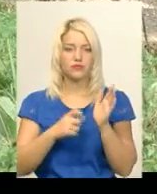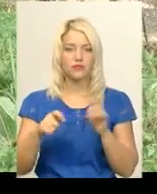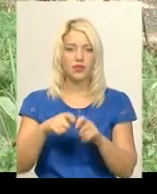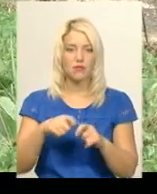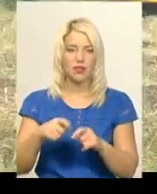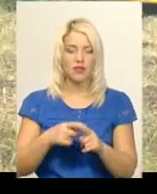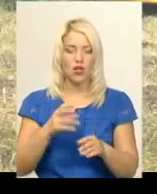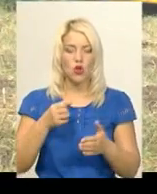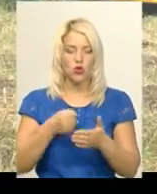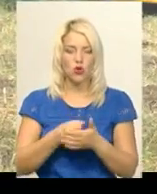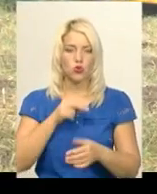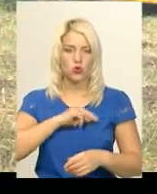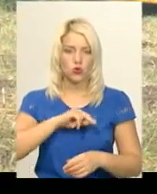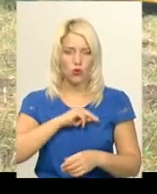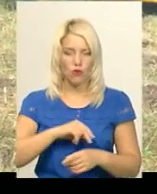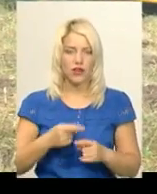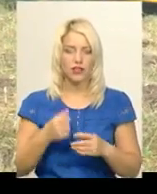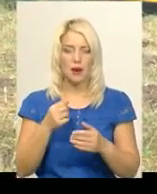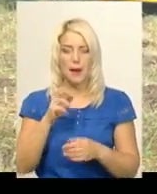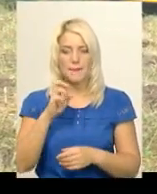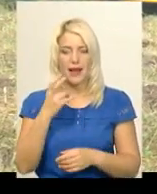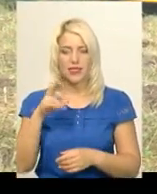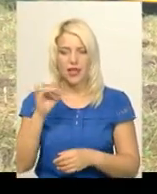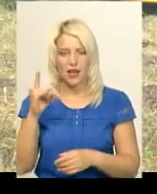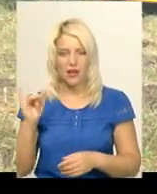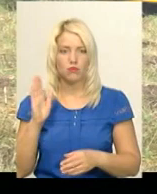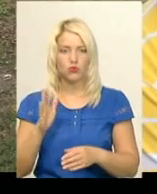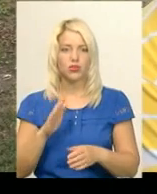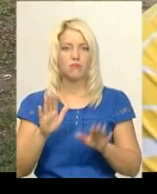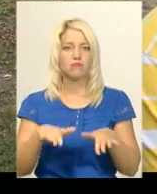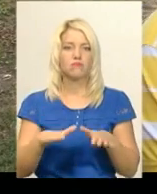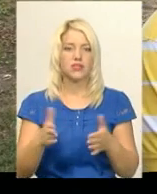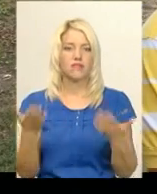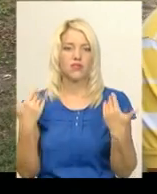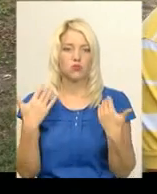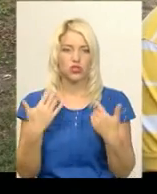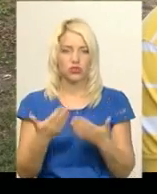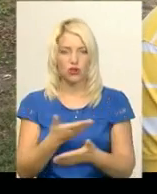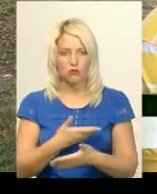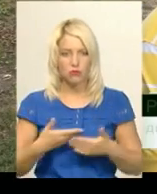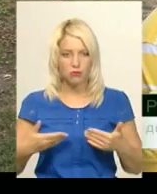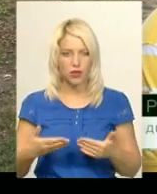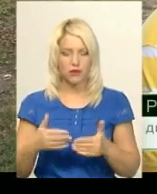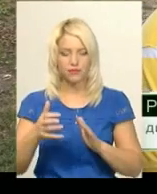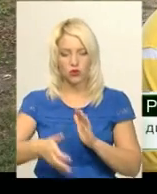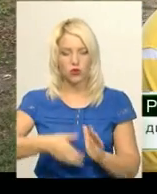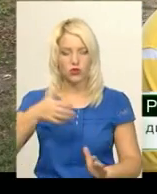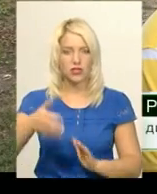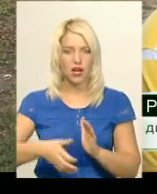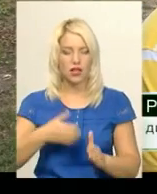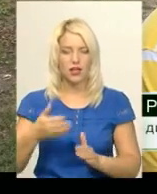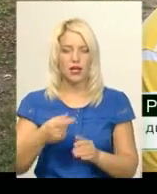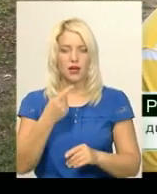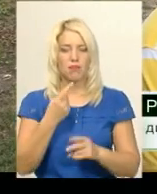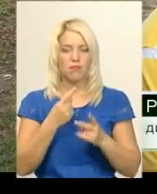вулиці Трудовій до гідроспоруди на Степана Бандери згодом буде зона відпочинку. Ми достали десь з півтори тисячі кубічних